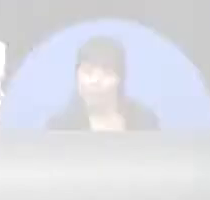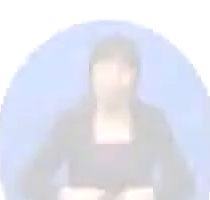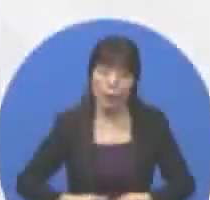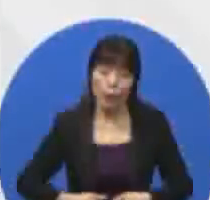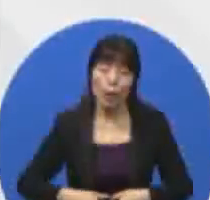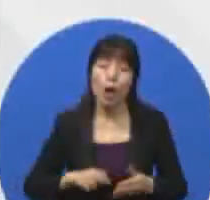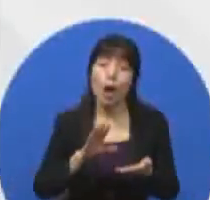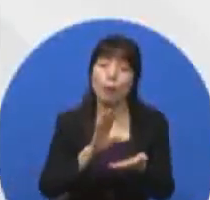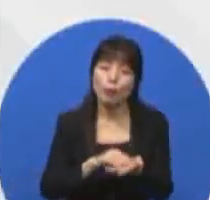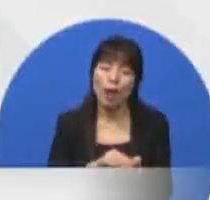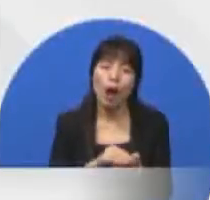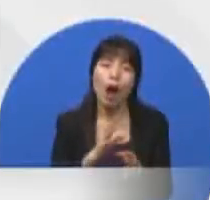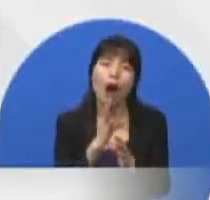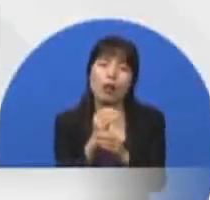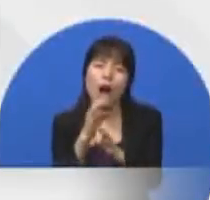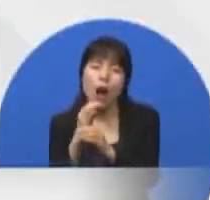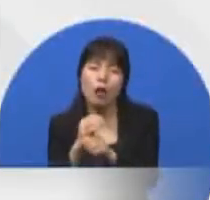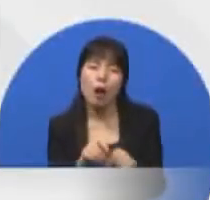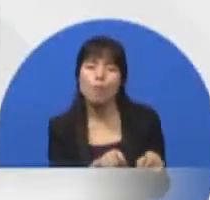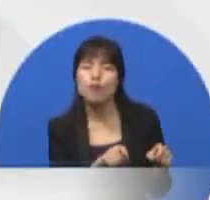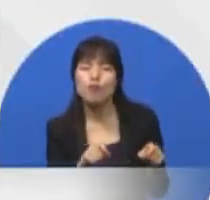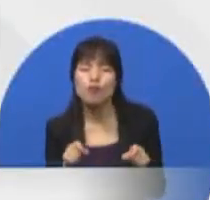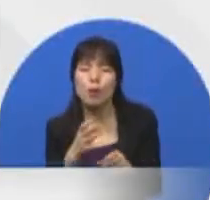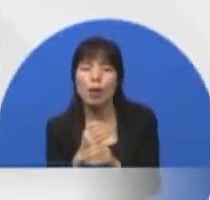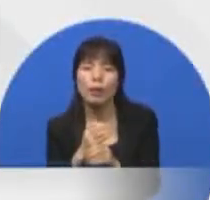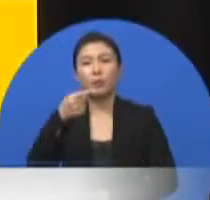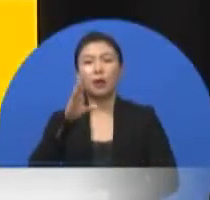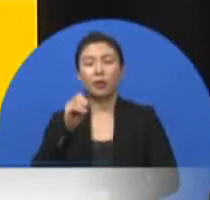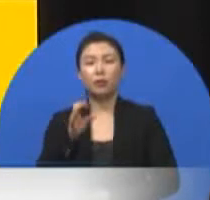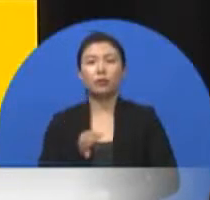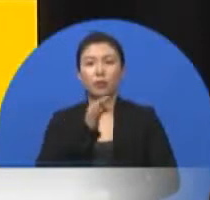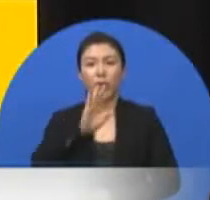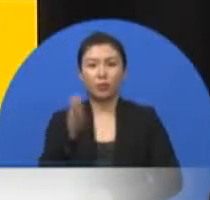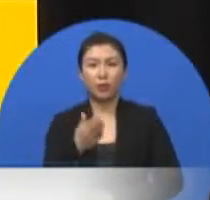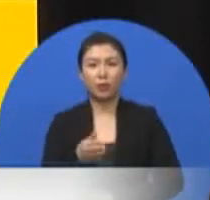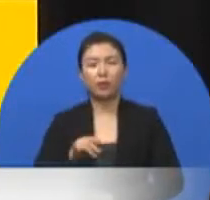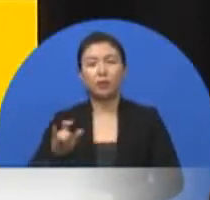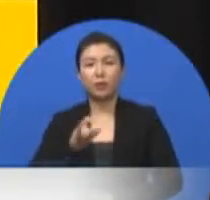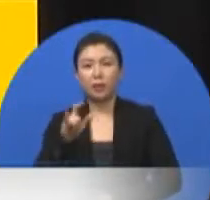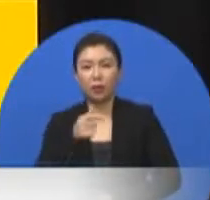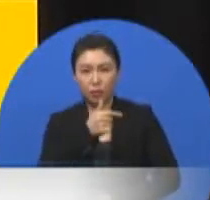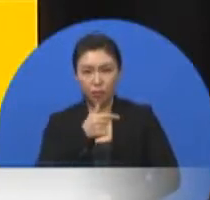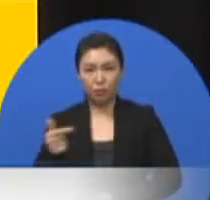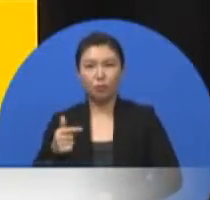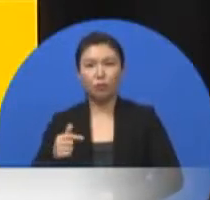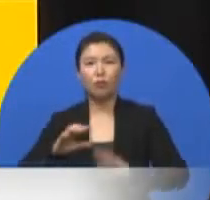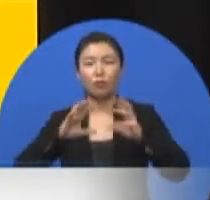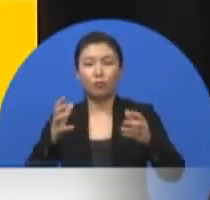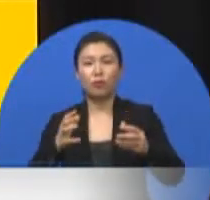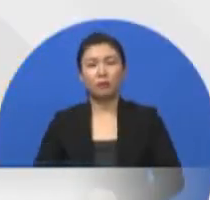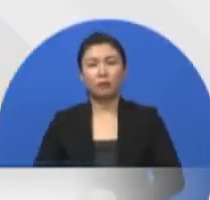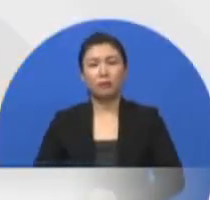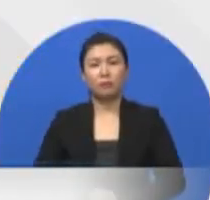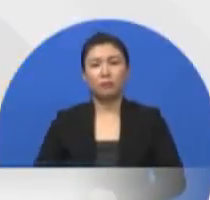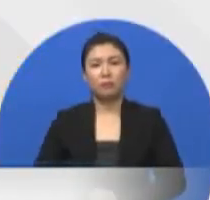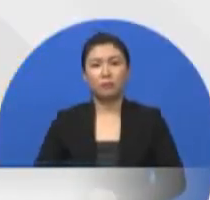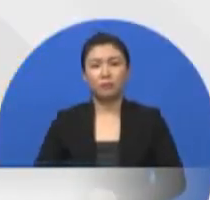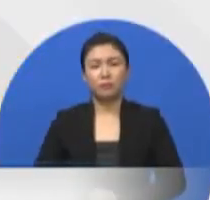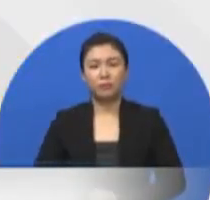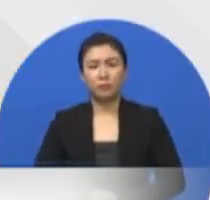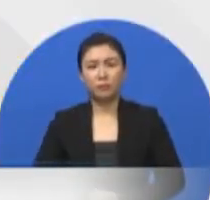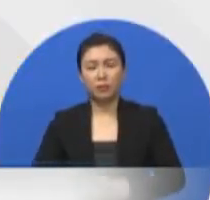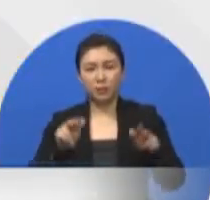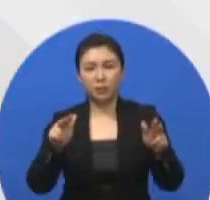합니다. 또 다른 현안인 경인고속도로 일반화 사업에 대해서도 활용 방안과 후속 조치 등에 대한